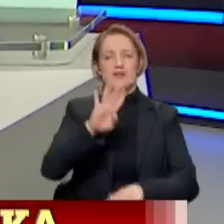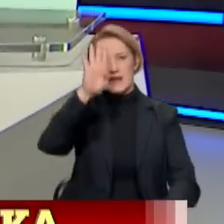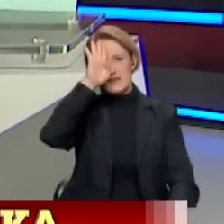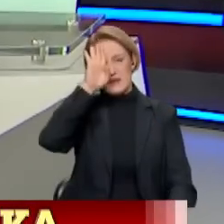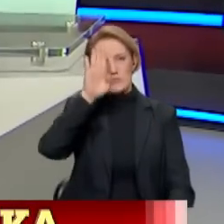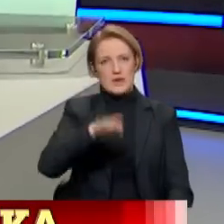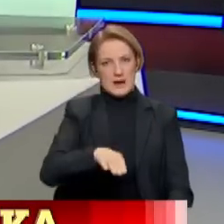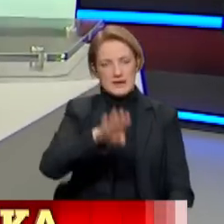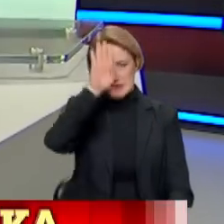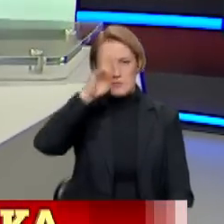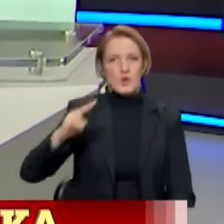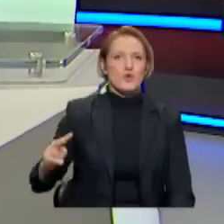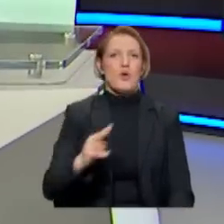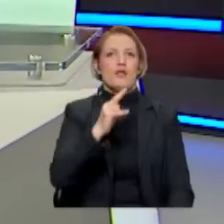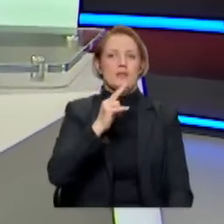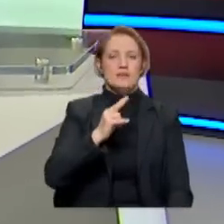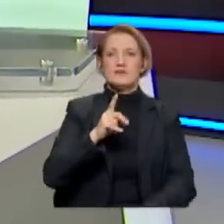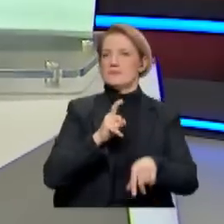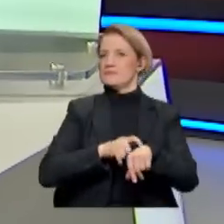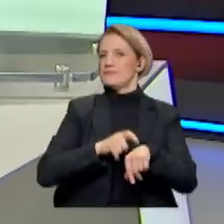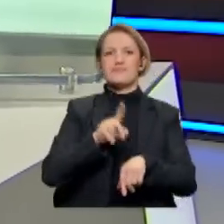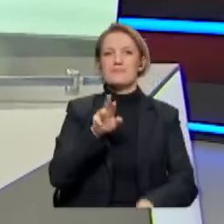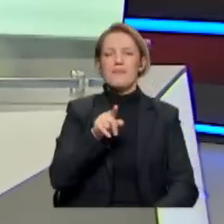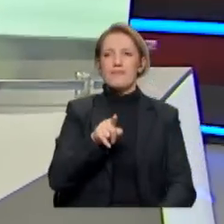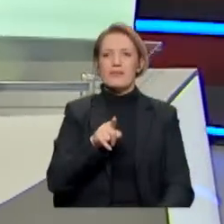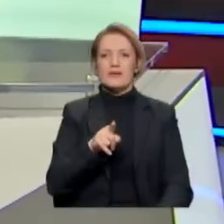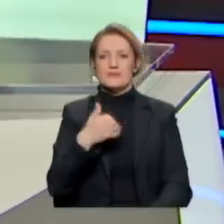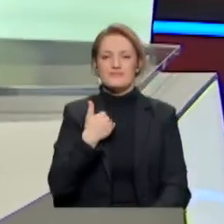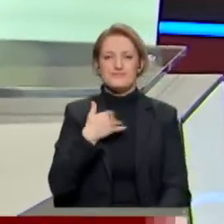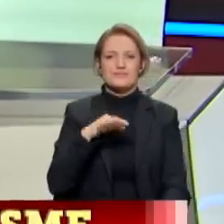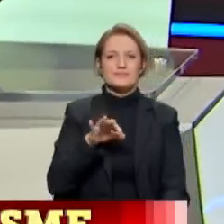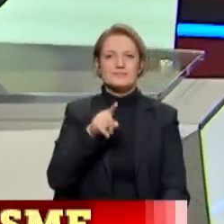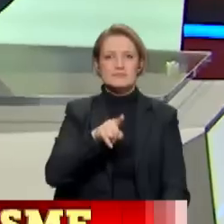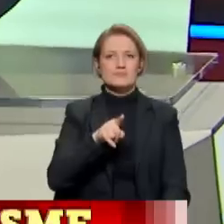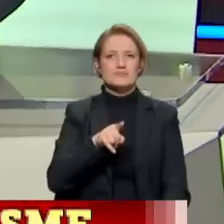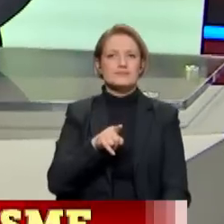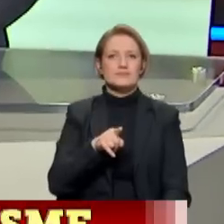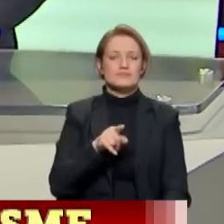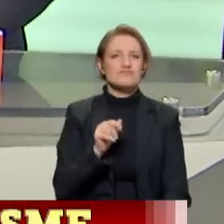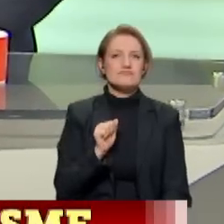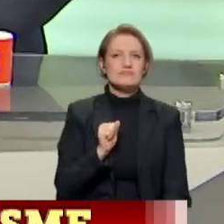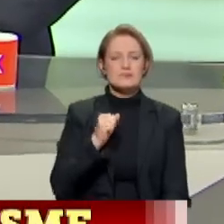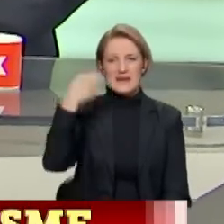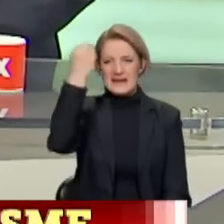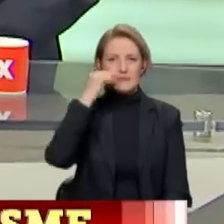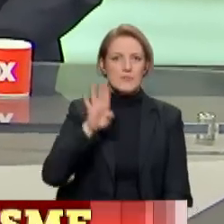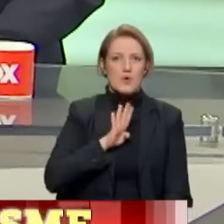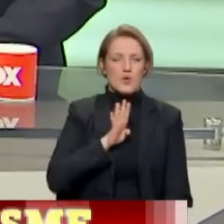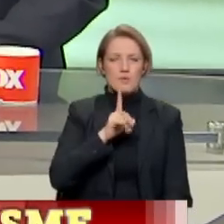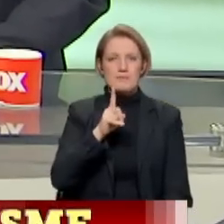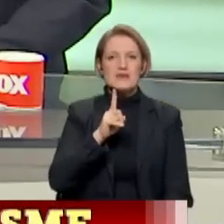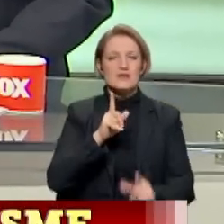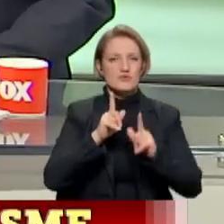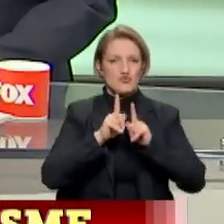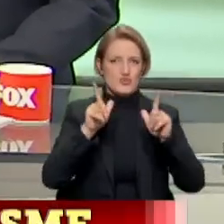İstanbul'a yola çıktı. Saat kaç sularından bahsediyorsunuz? Biz çünkü böyle... Ekrem İmamoğlu bir